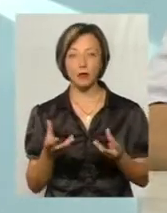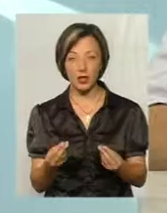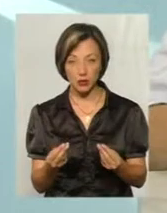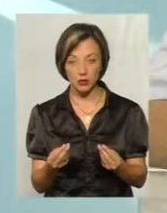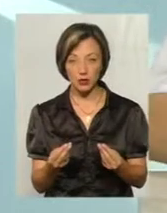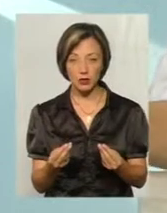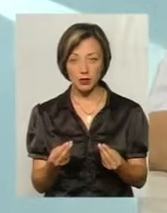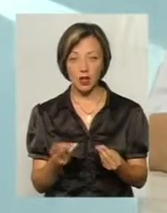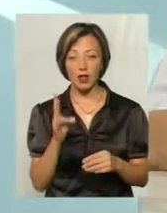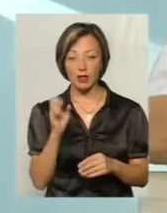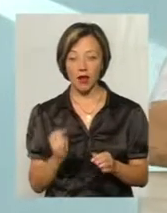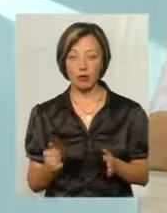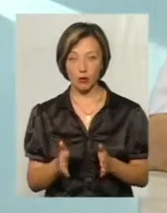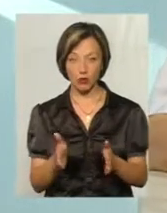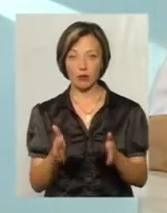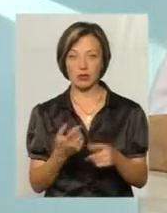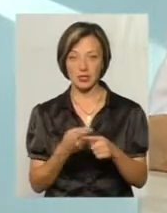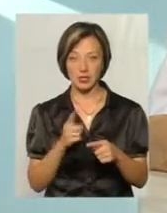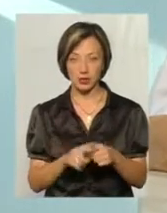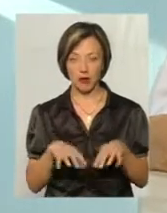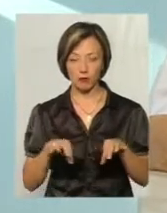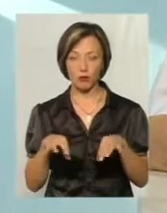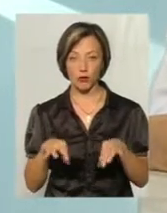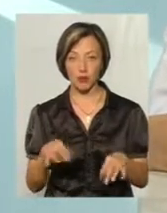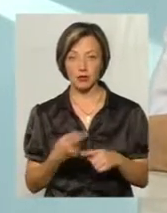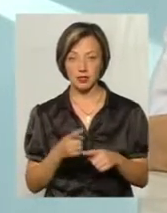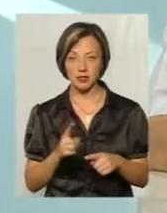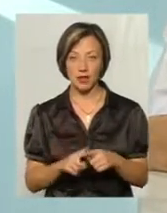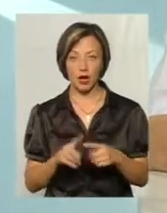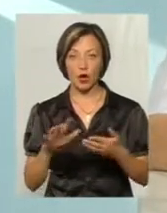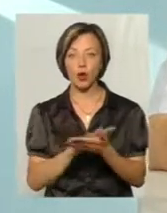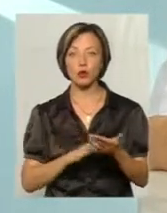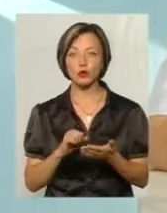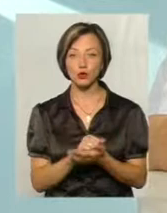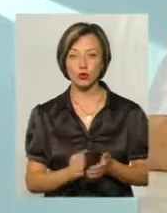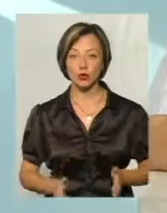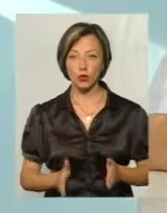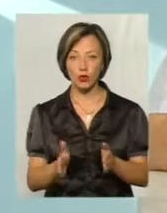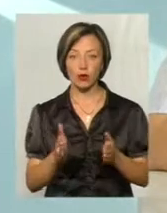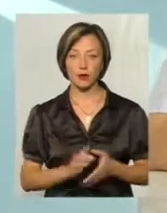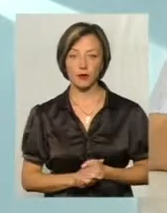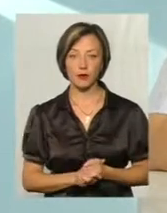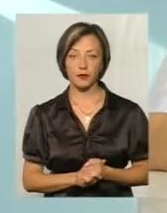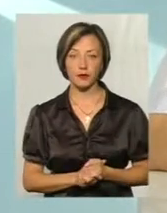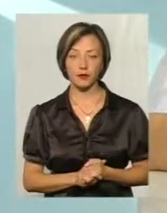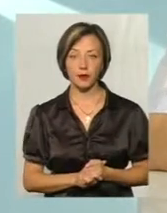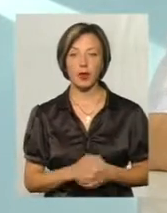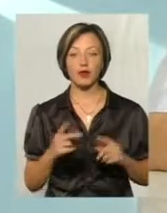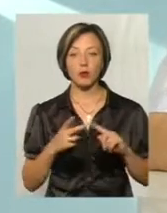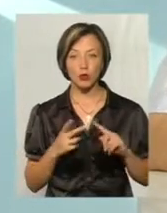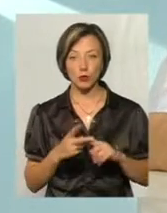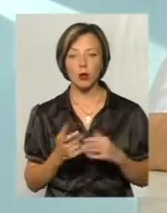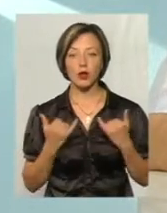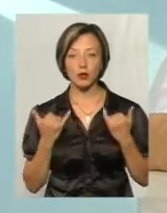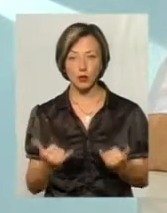от на дорогу оцим автомобілем? Це розрушення дороги йде, ціленаправлене. По-друге, для